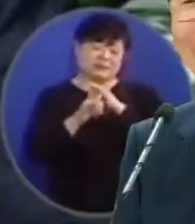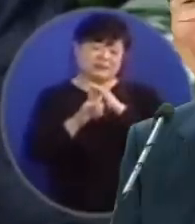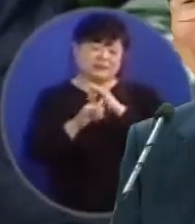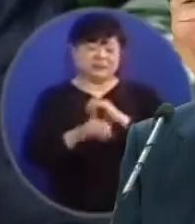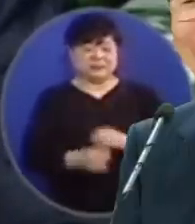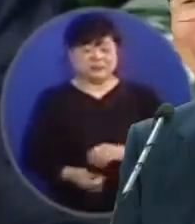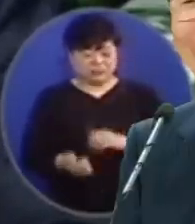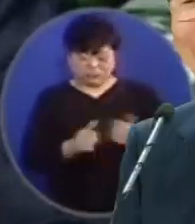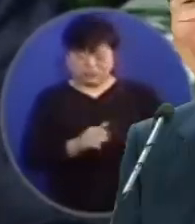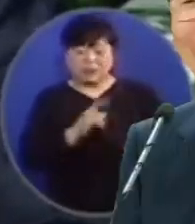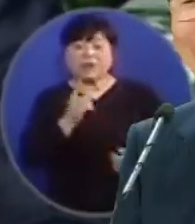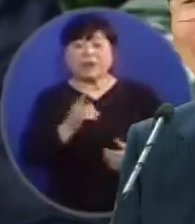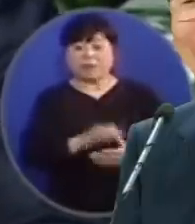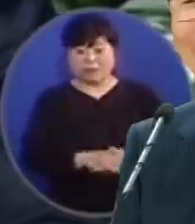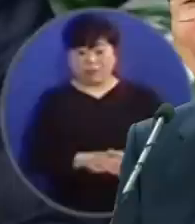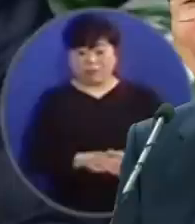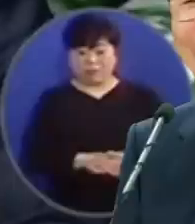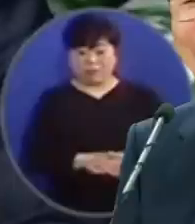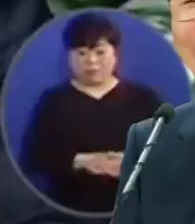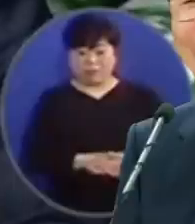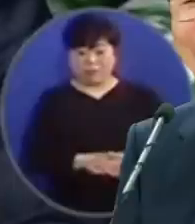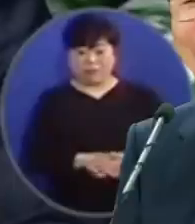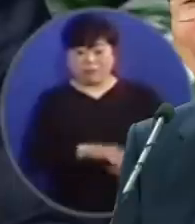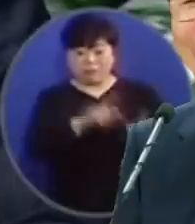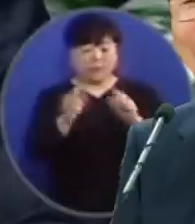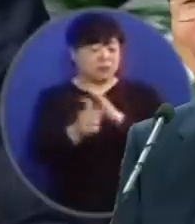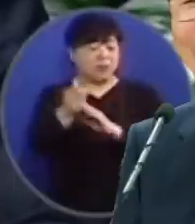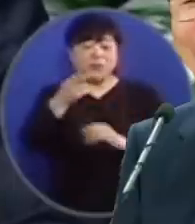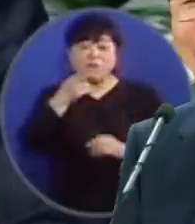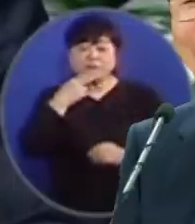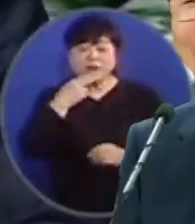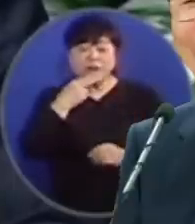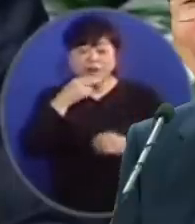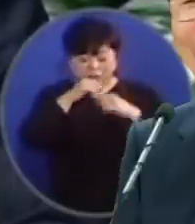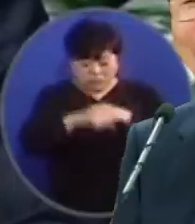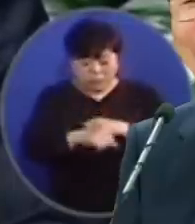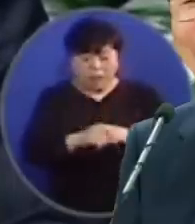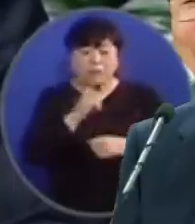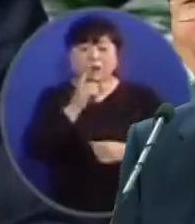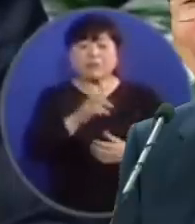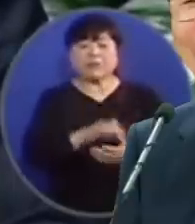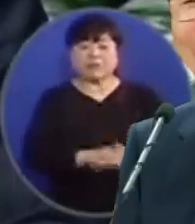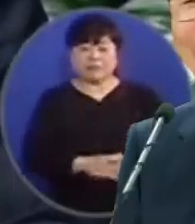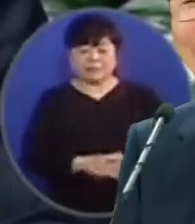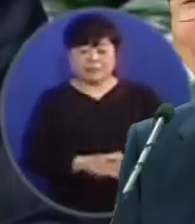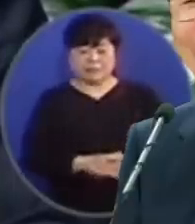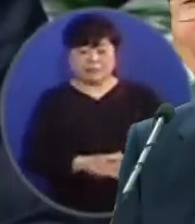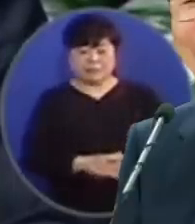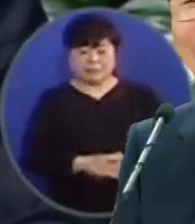독약을 먹고 죽자, 더 살 희망이 없다, 절망이다,